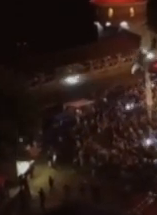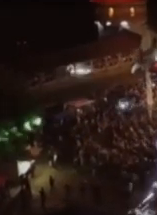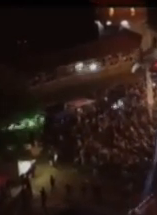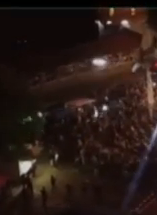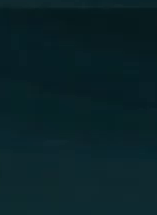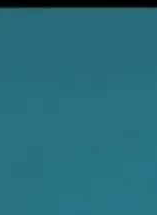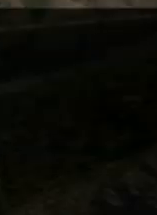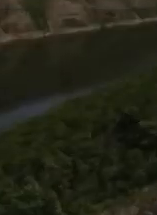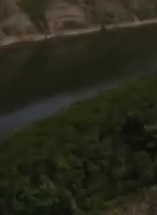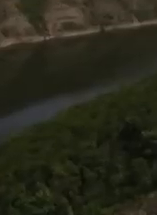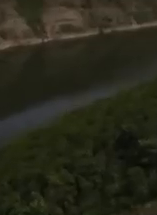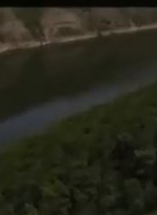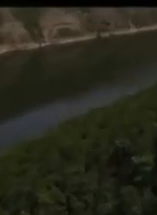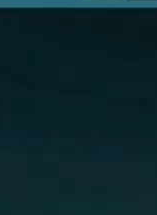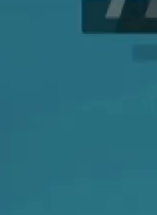Музика